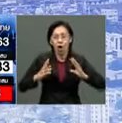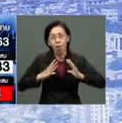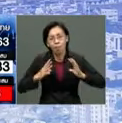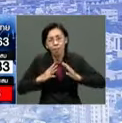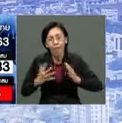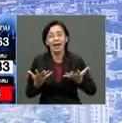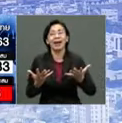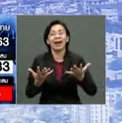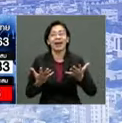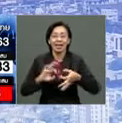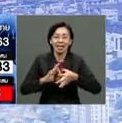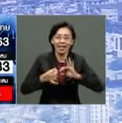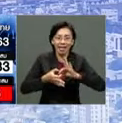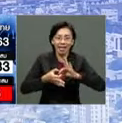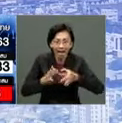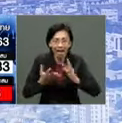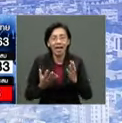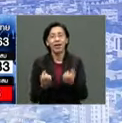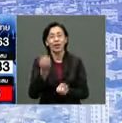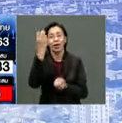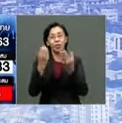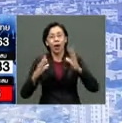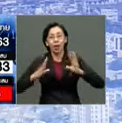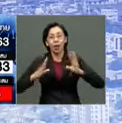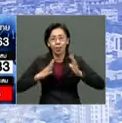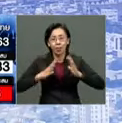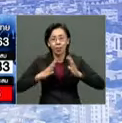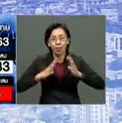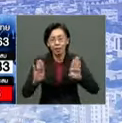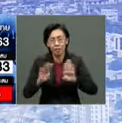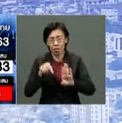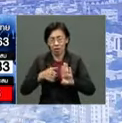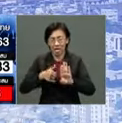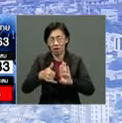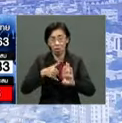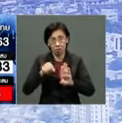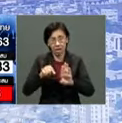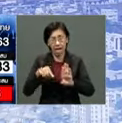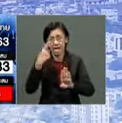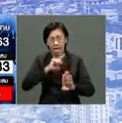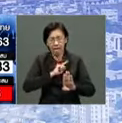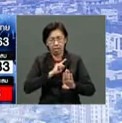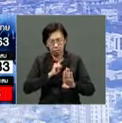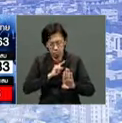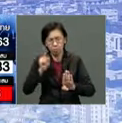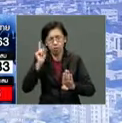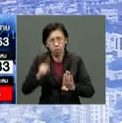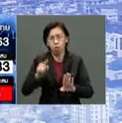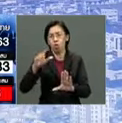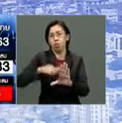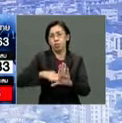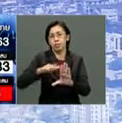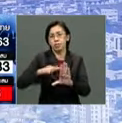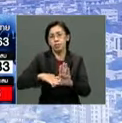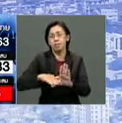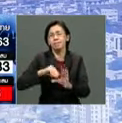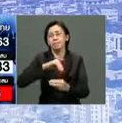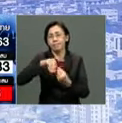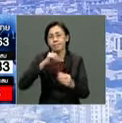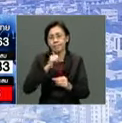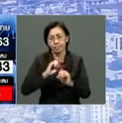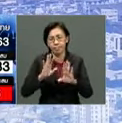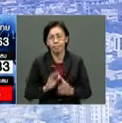ของสวนสาธารณะประตูทางเข้าทางออกนี่ถ้าใครเป็นเจ้าของสวนตรงนั้นก็ต้องเข้าไปดูแลแล้วก็ทำนะครับ